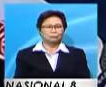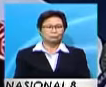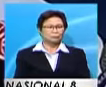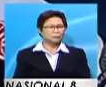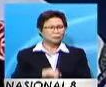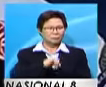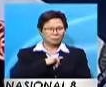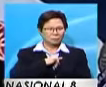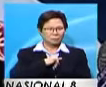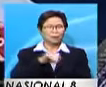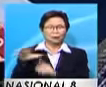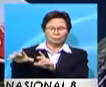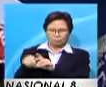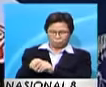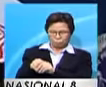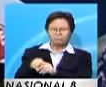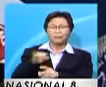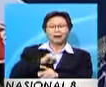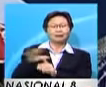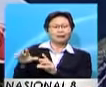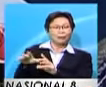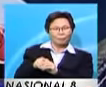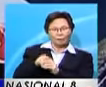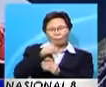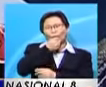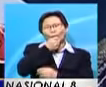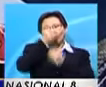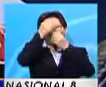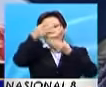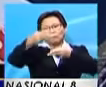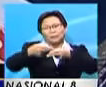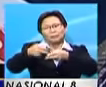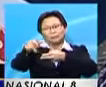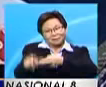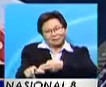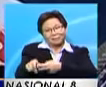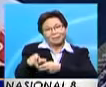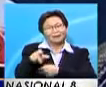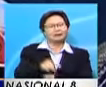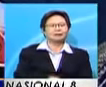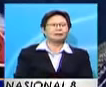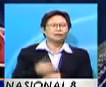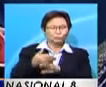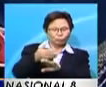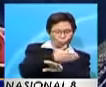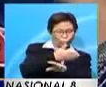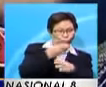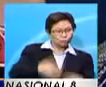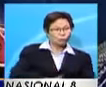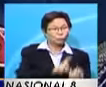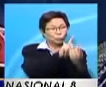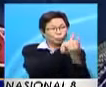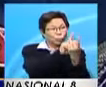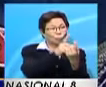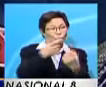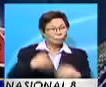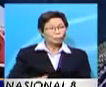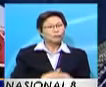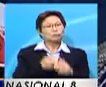saya terlibat mengumkan Hai kamu beliau dan sebelum itu saya berjumpa dengan beliau anak-anak